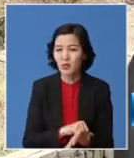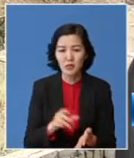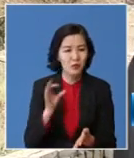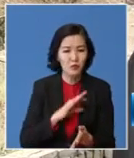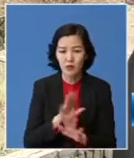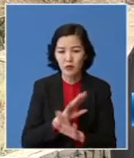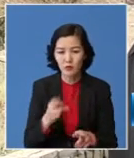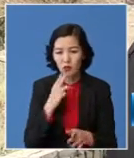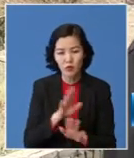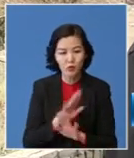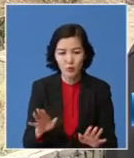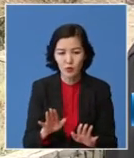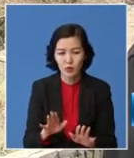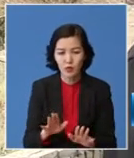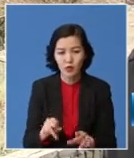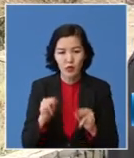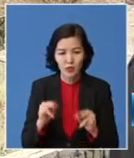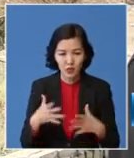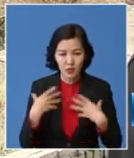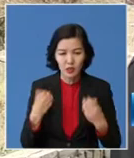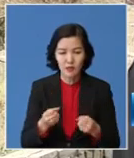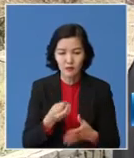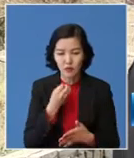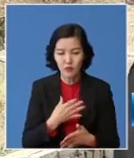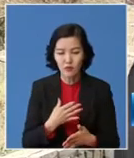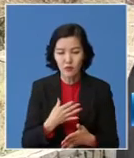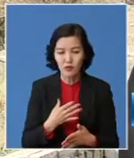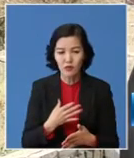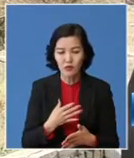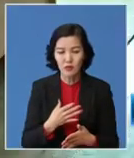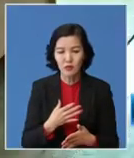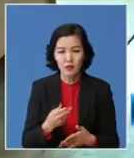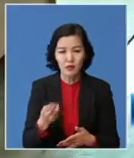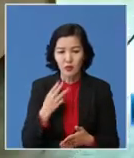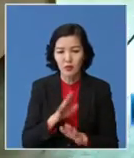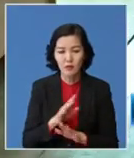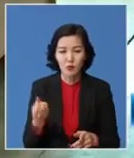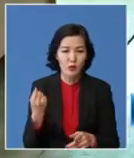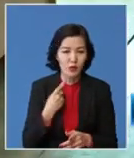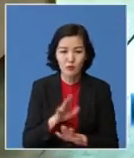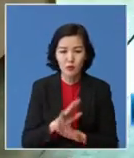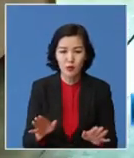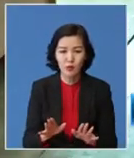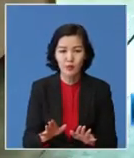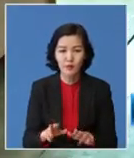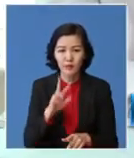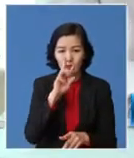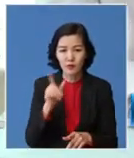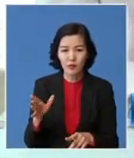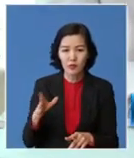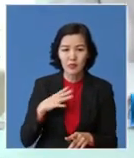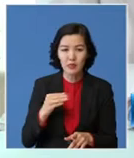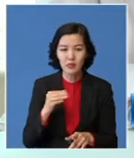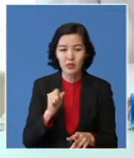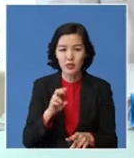употребляю, не курю. Чисто трезвый такой образ жизни веду. Не пью. Подобную ошибку в молодости совершила и Жанар.